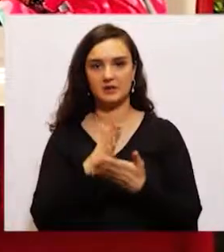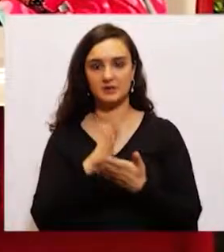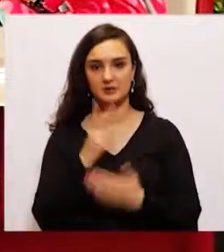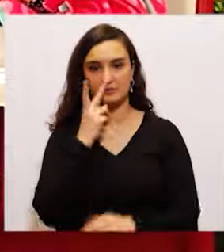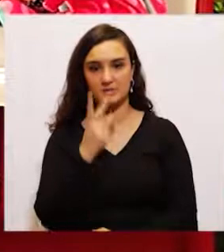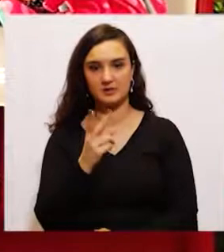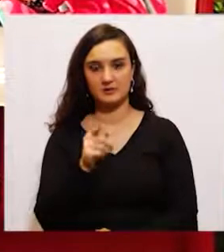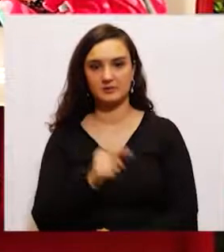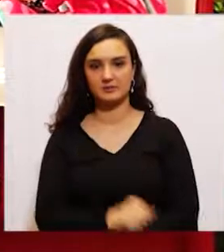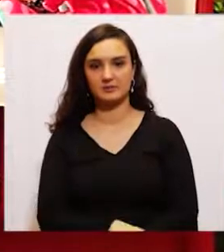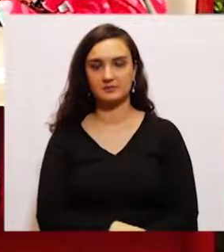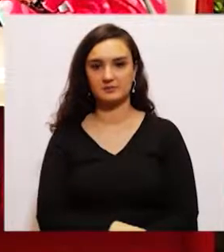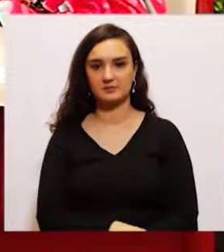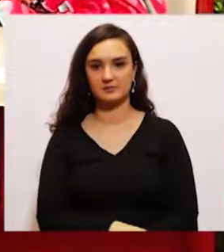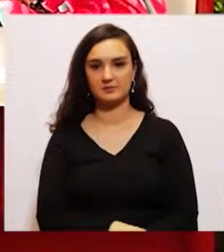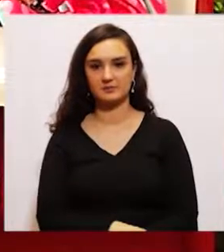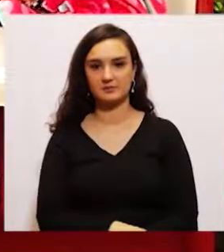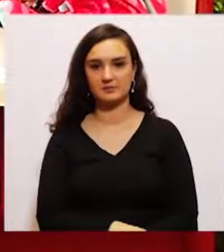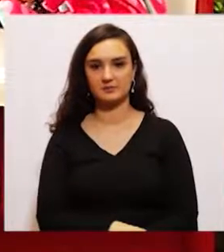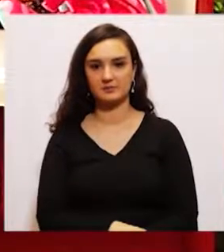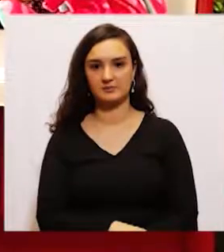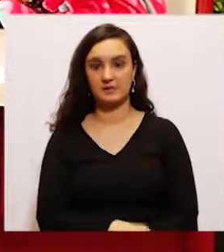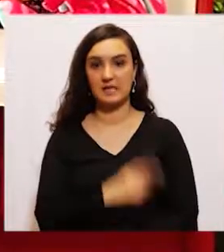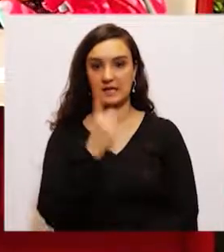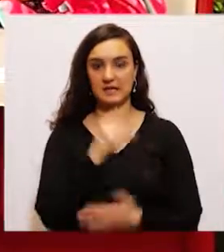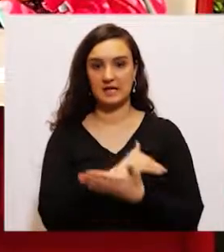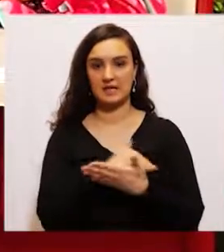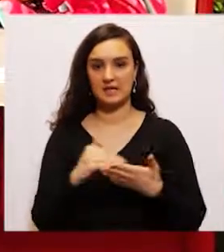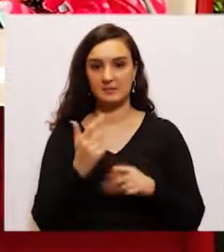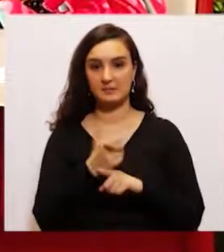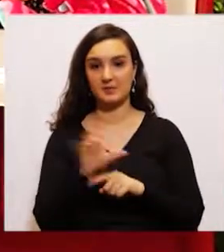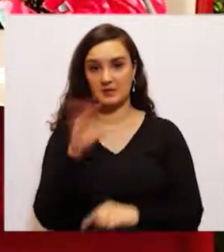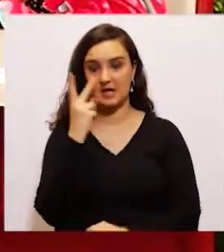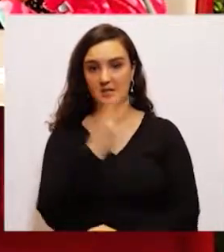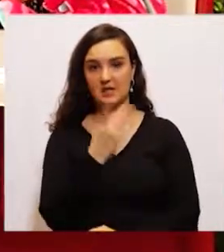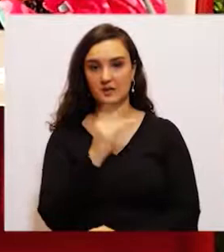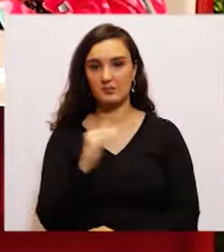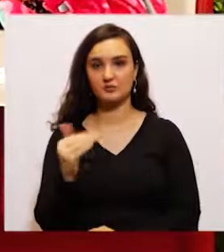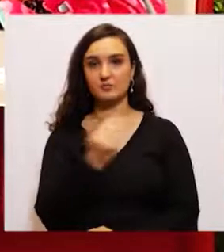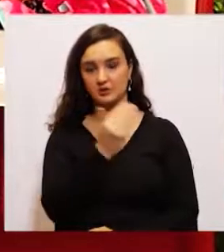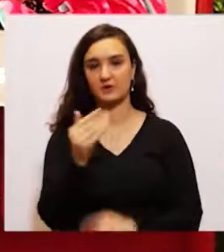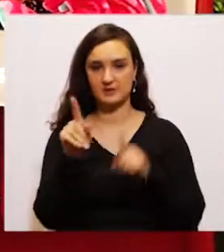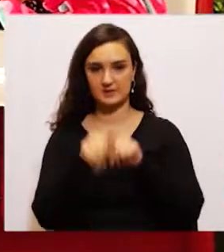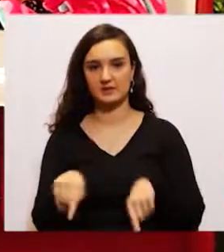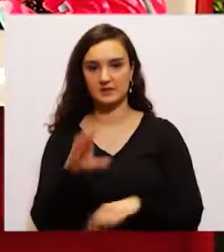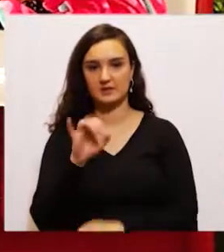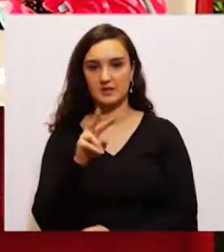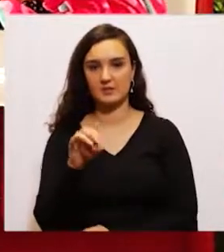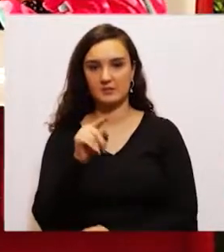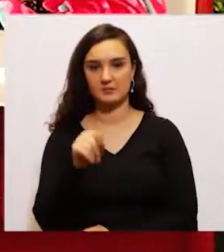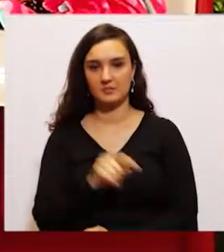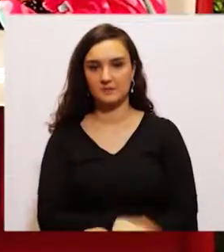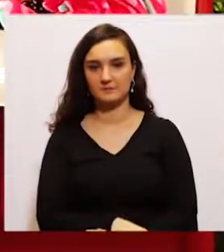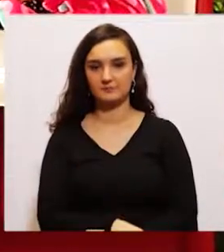შევახედოთ ბავშვებს. ნახეთ, ეს არის ერთი ეტაპი. აბა დაანახე ბავშვებს შენს, შენს. სალომე, დაიჭირე